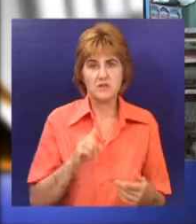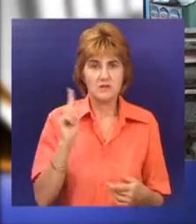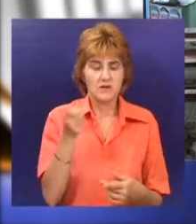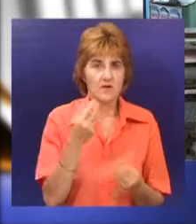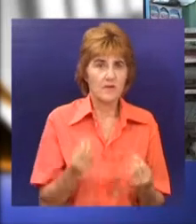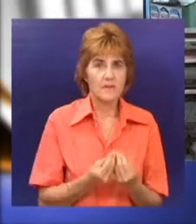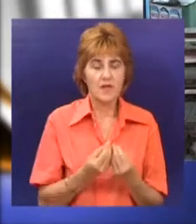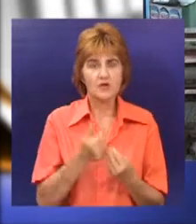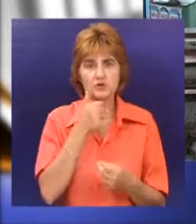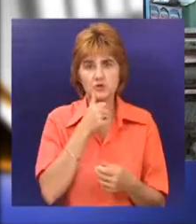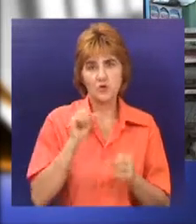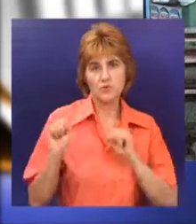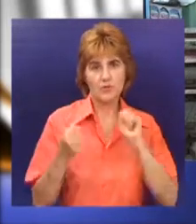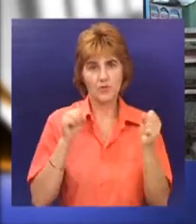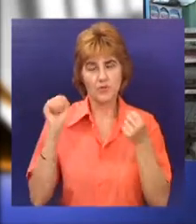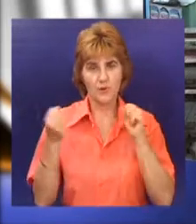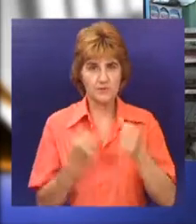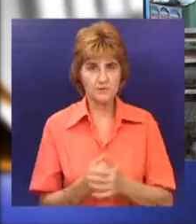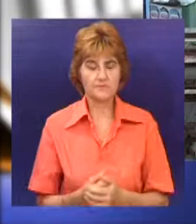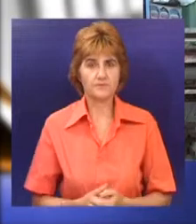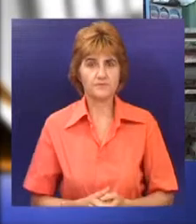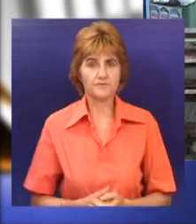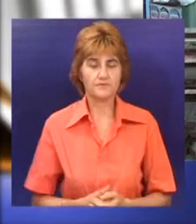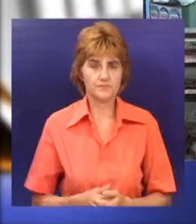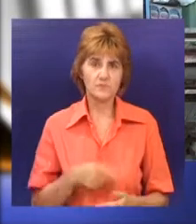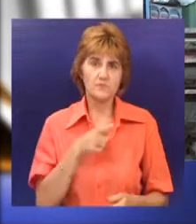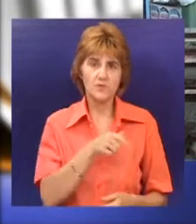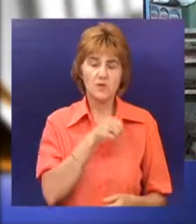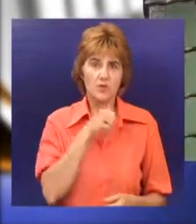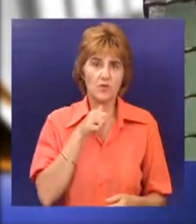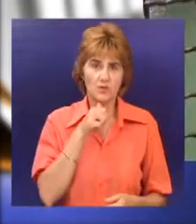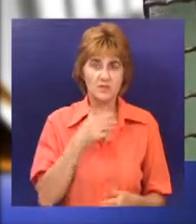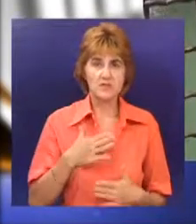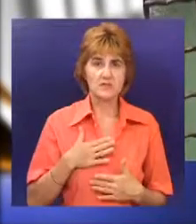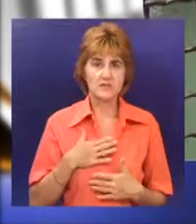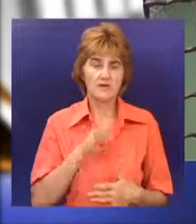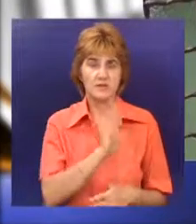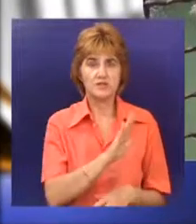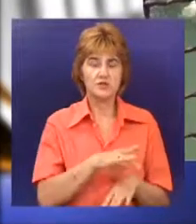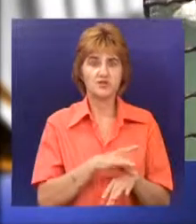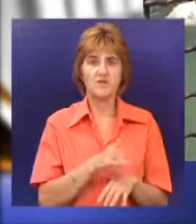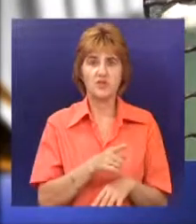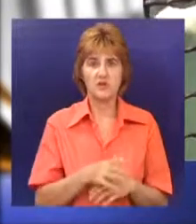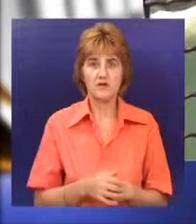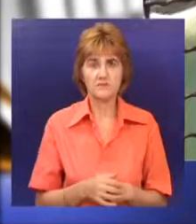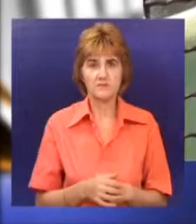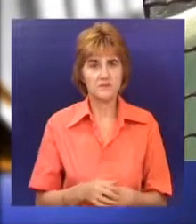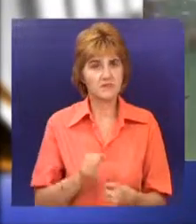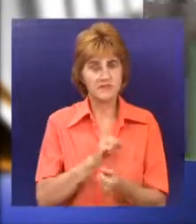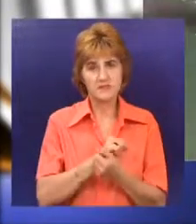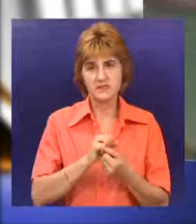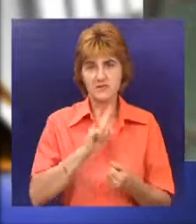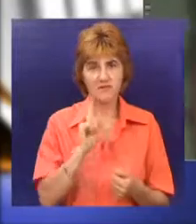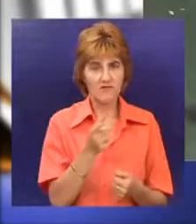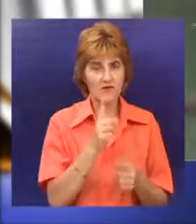bilo čega što bi izazvalo bilo kakve te neke promjene. Ipak je to samo po sebi divlja životinja. Za sve životinje u Zoološkom